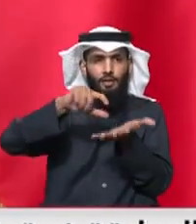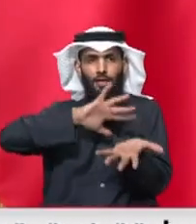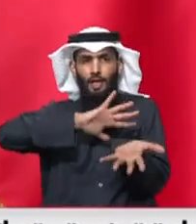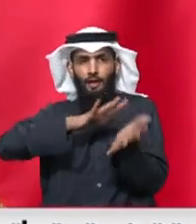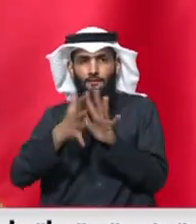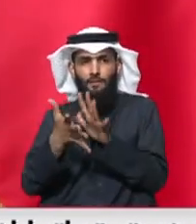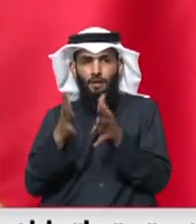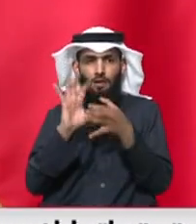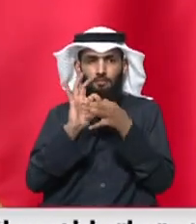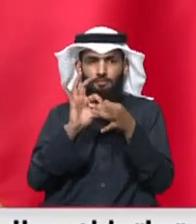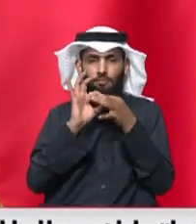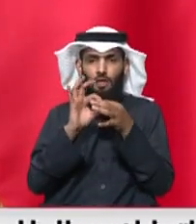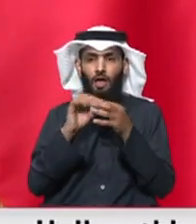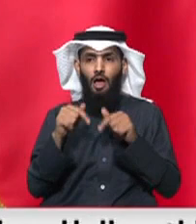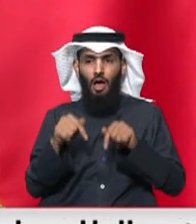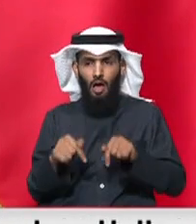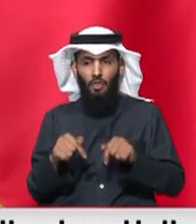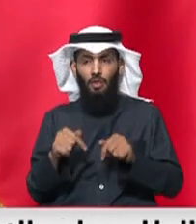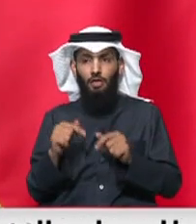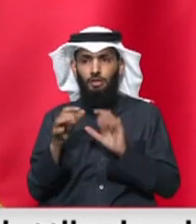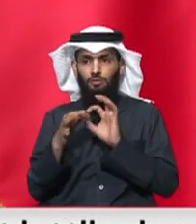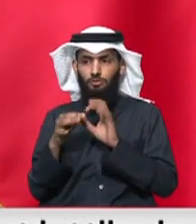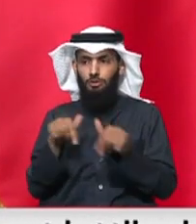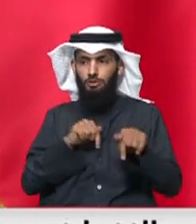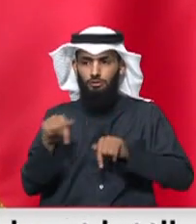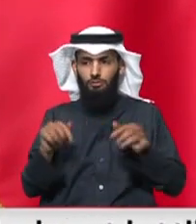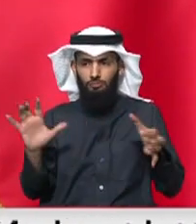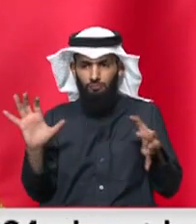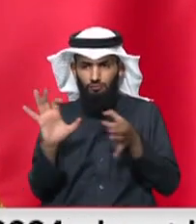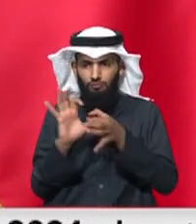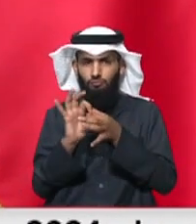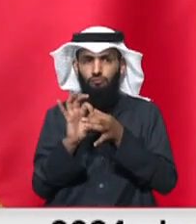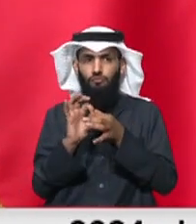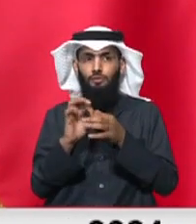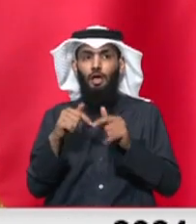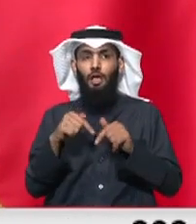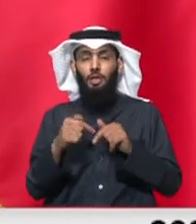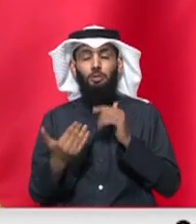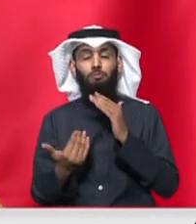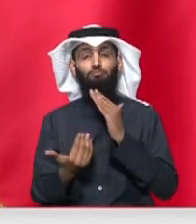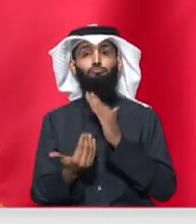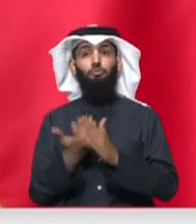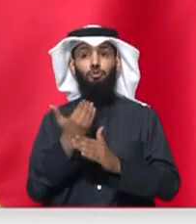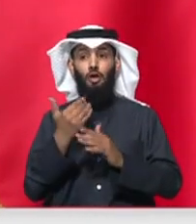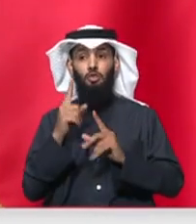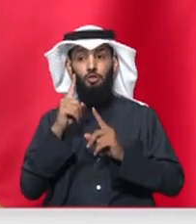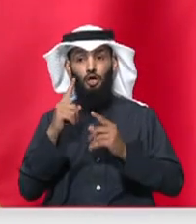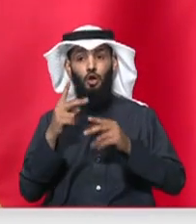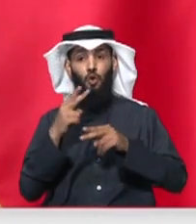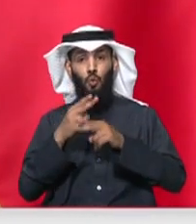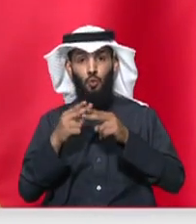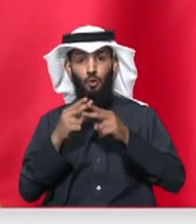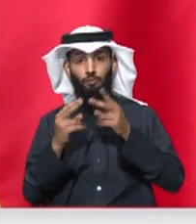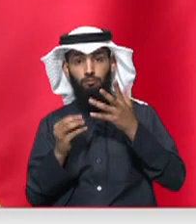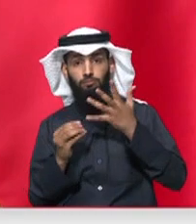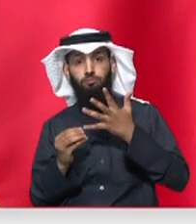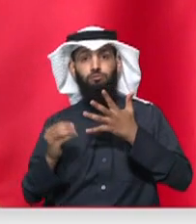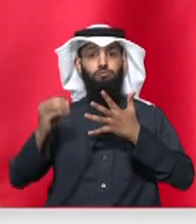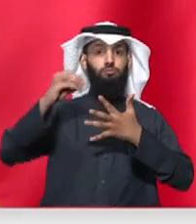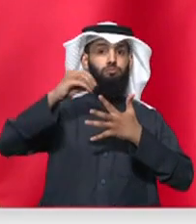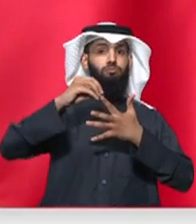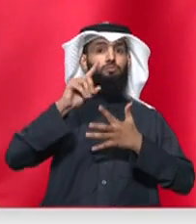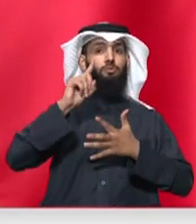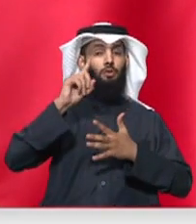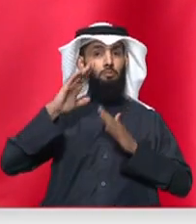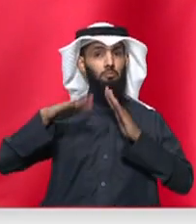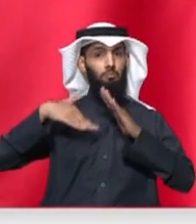الإدارة العامة للطيران المدني في خدمات الملاحة الجوية، خصوصا لله الحمد حصلنا على مراكز متقدمة.